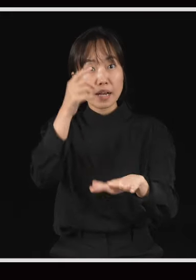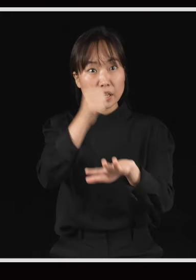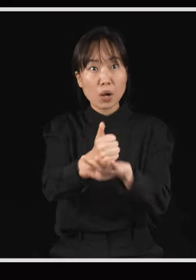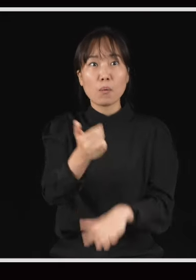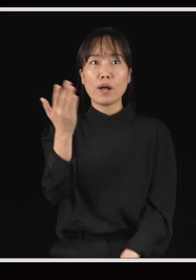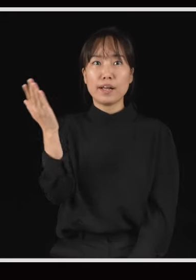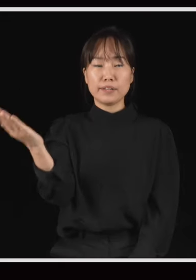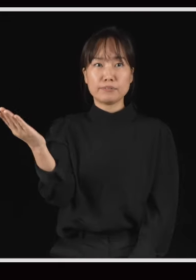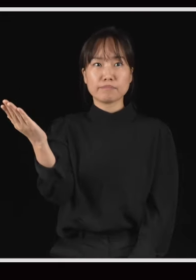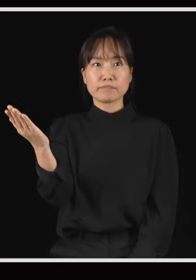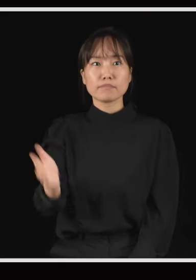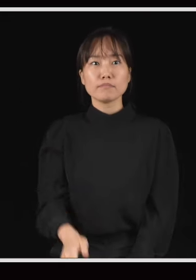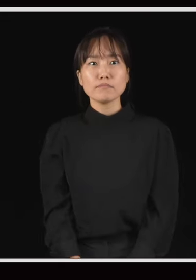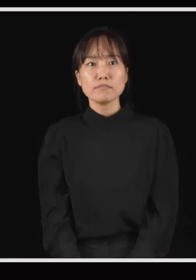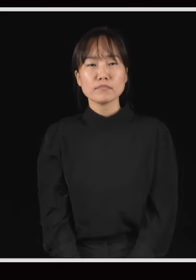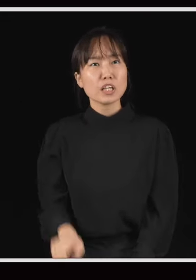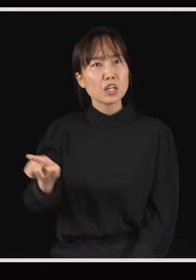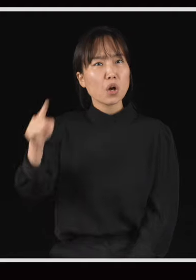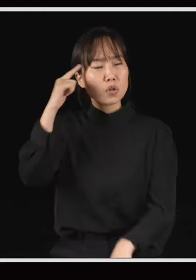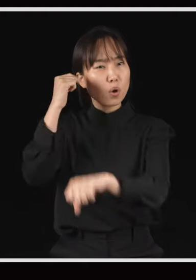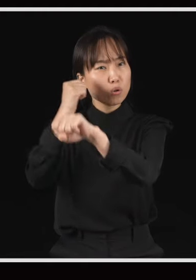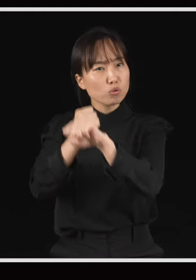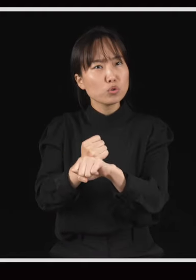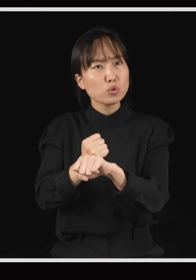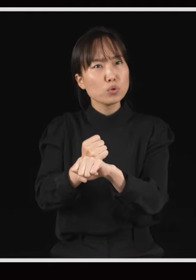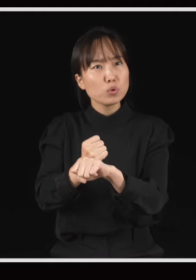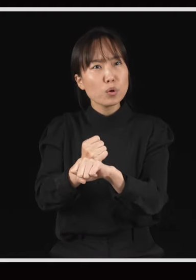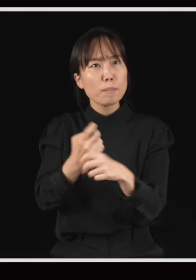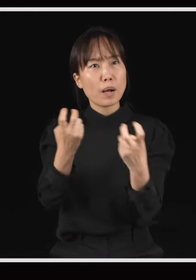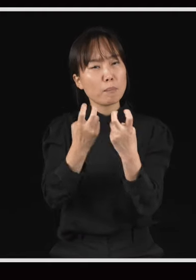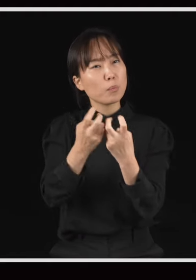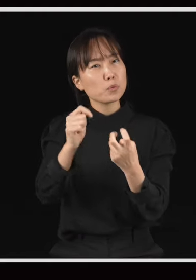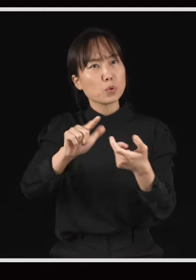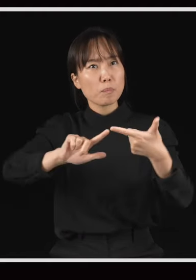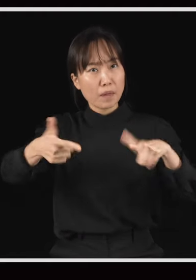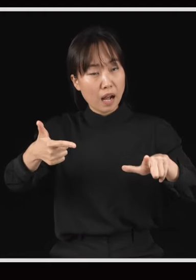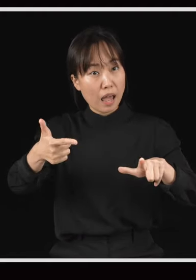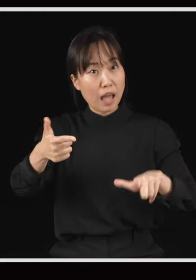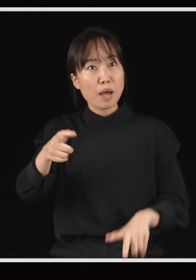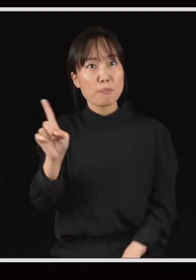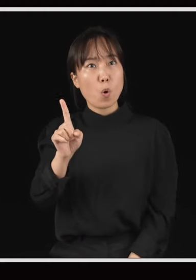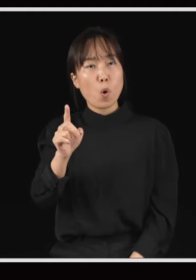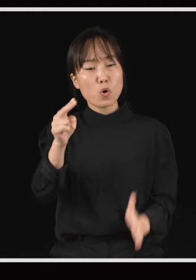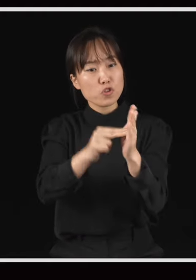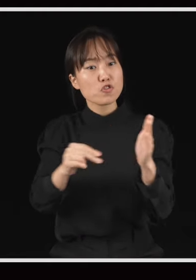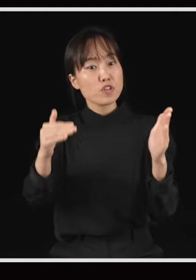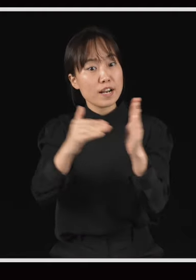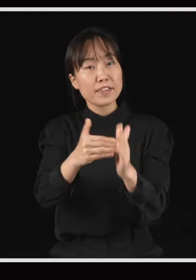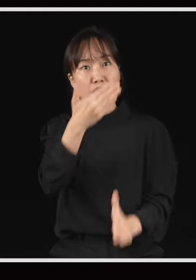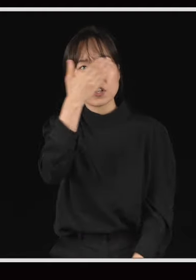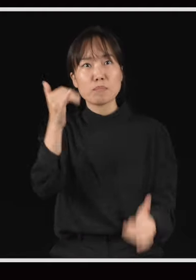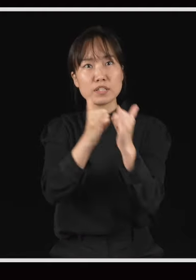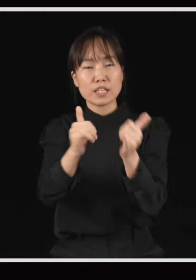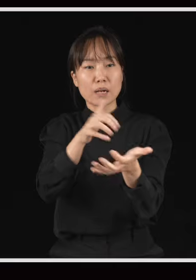그렇게 해서 측정을 한 겁니다. 물론 이거는 조금 다른 방법을 사용했지만 뉴질랜드에서 젊은